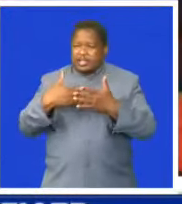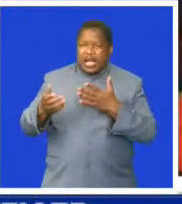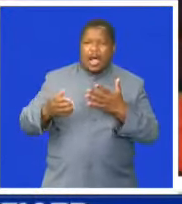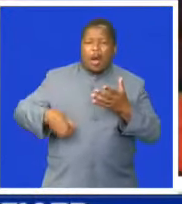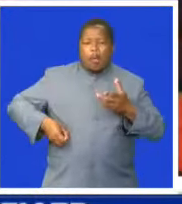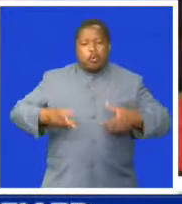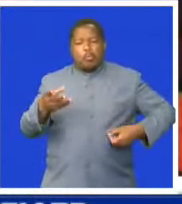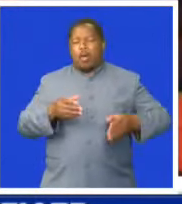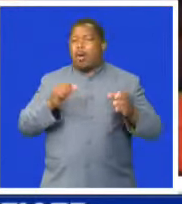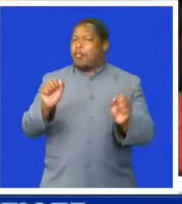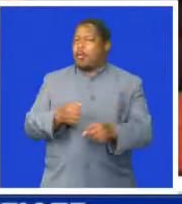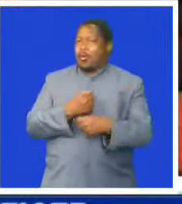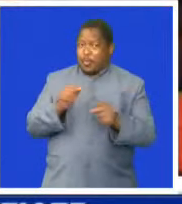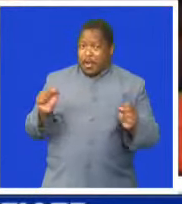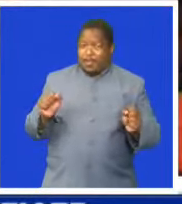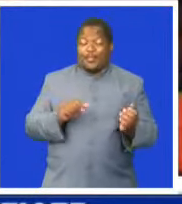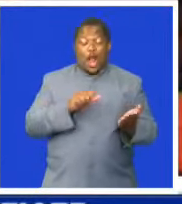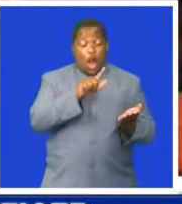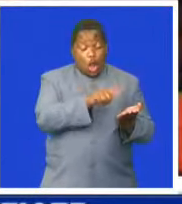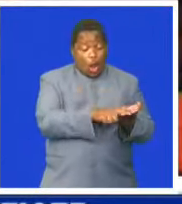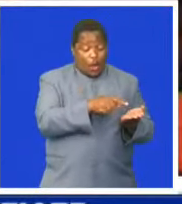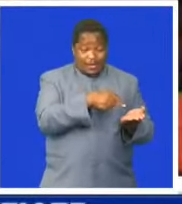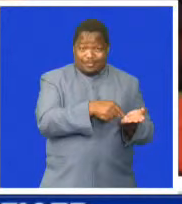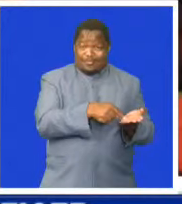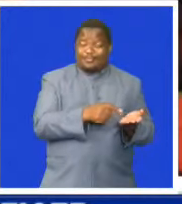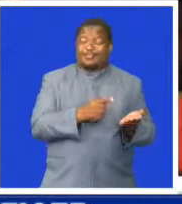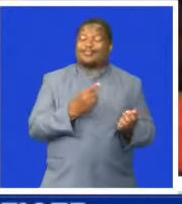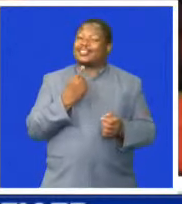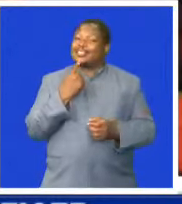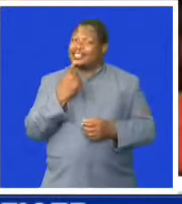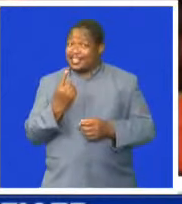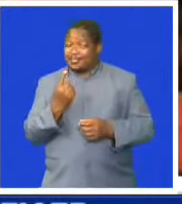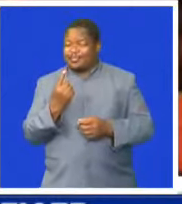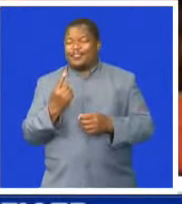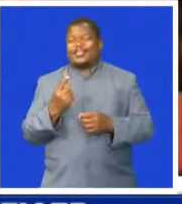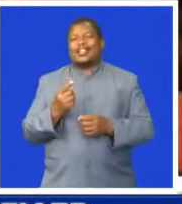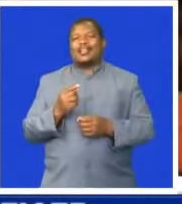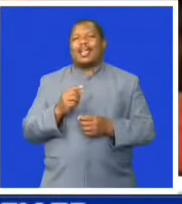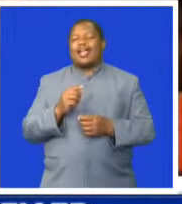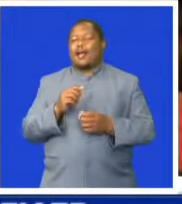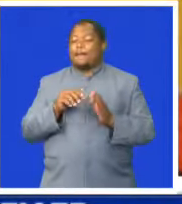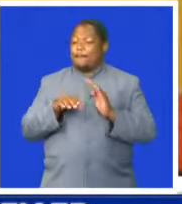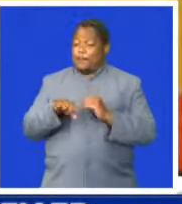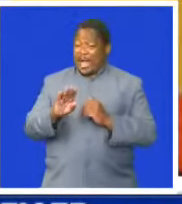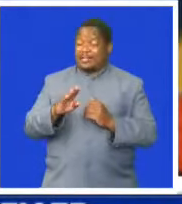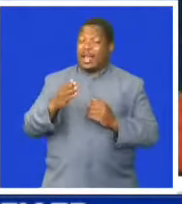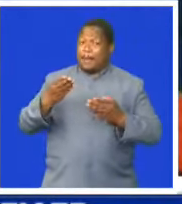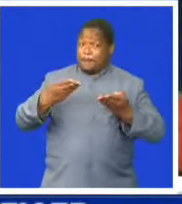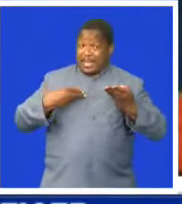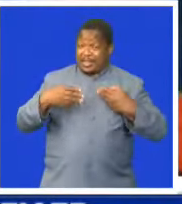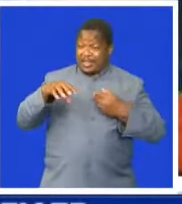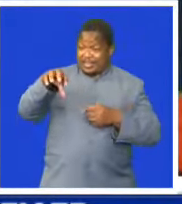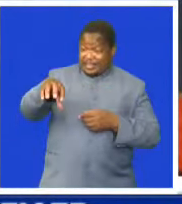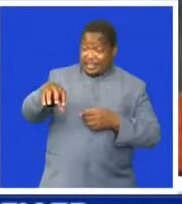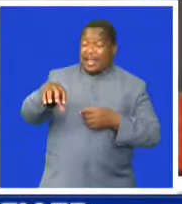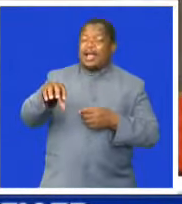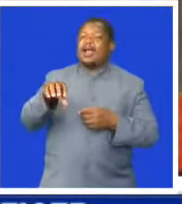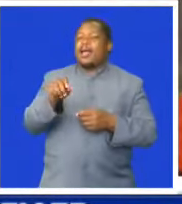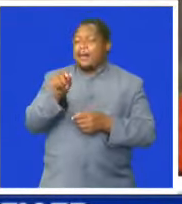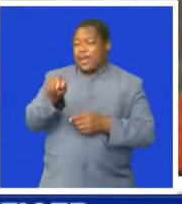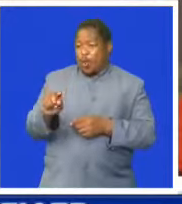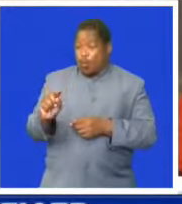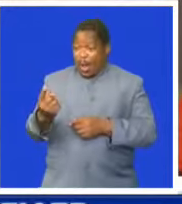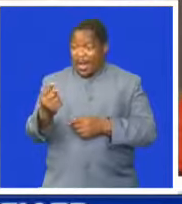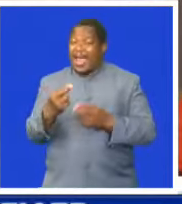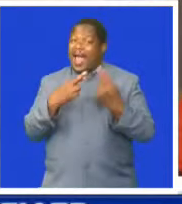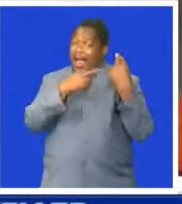public officer ke umthetho wemthelo ke ikakhulu we income tax uyaye bese uthi ufuna leyo ngaphana sei bese ikhetha